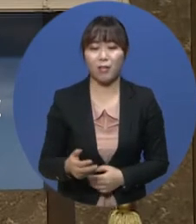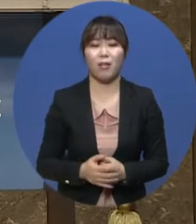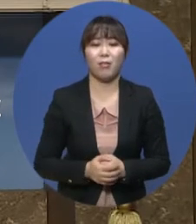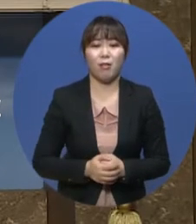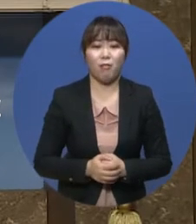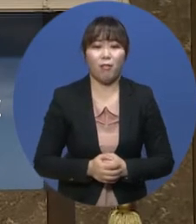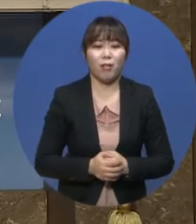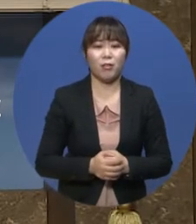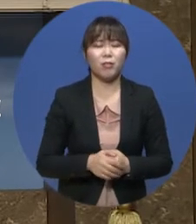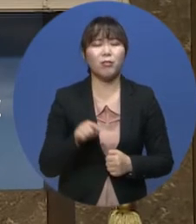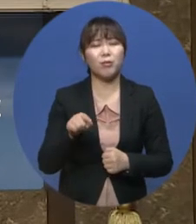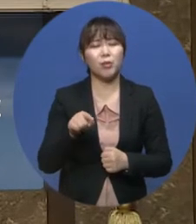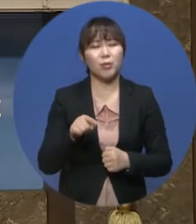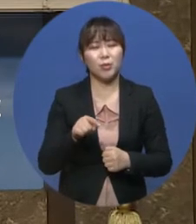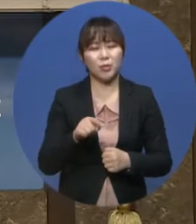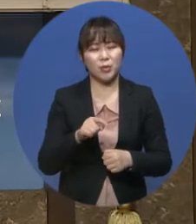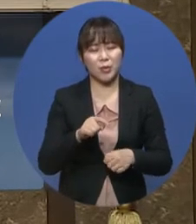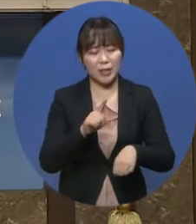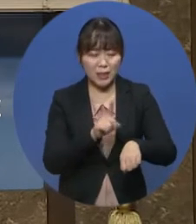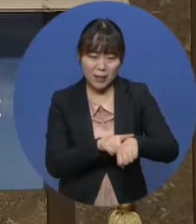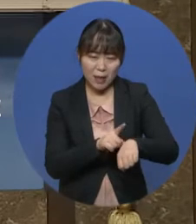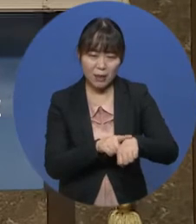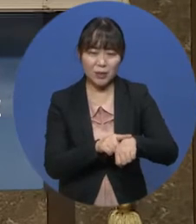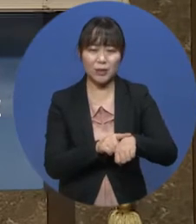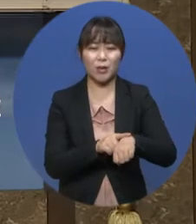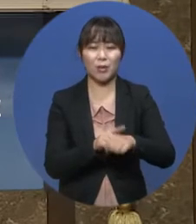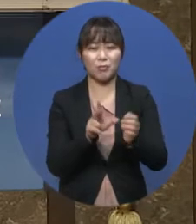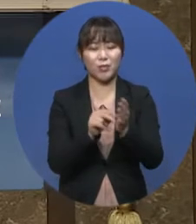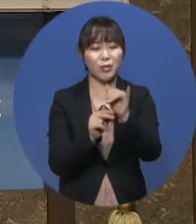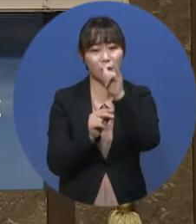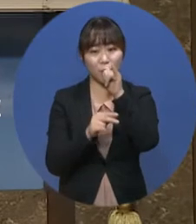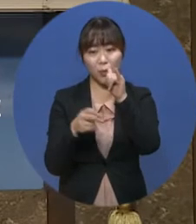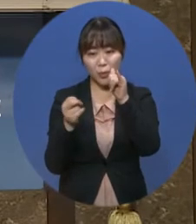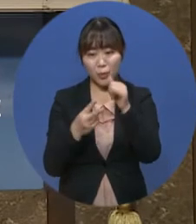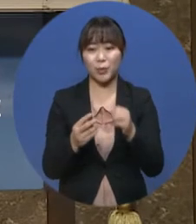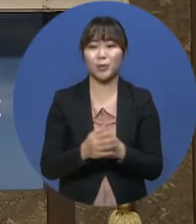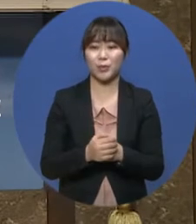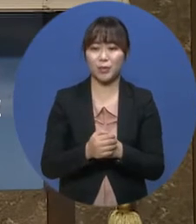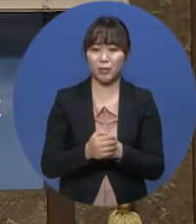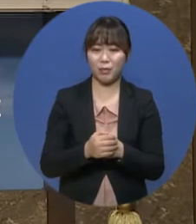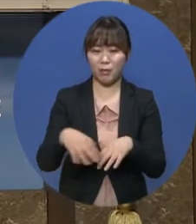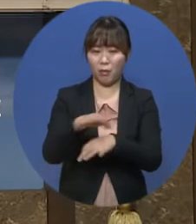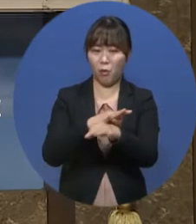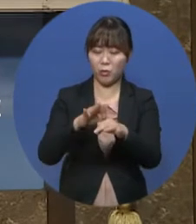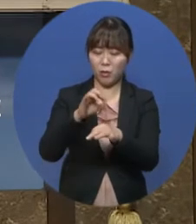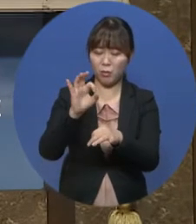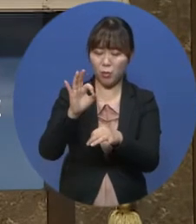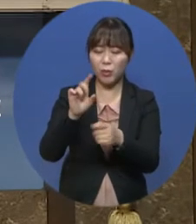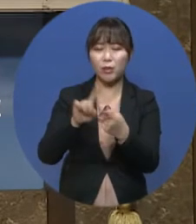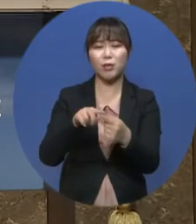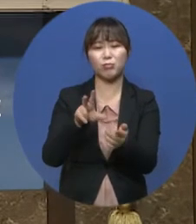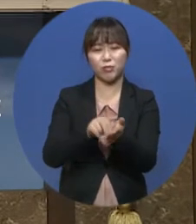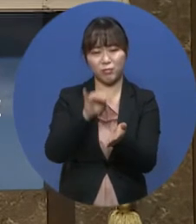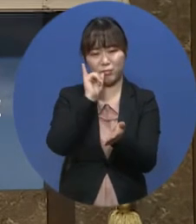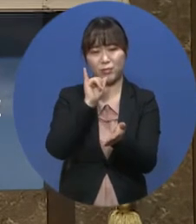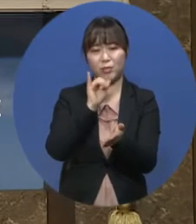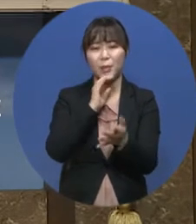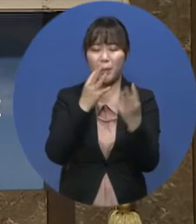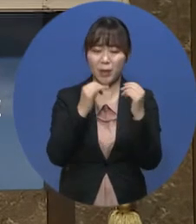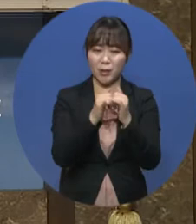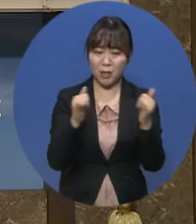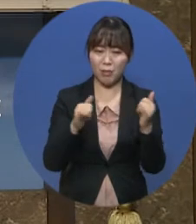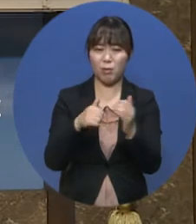이제 그것도 사실은 시간도 그룹 시간적인 문제도 있고 또 경제적인 문제도 있죠 이렇게 많은 인원과